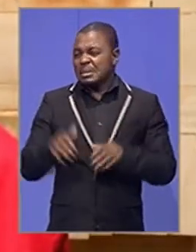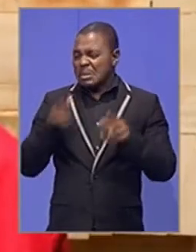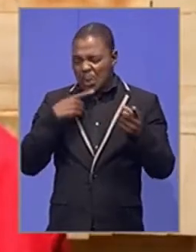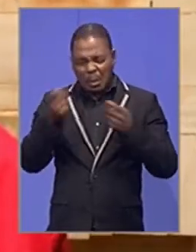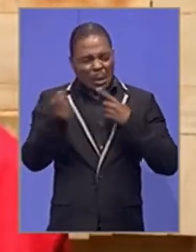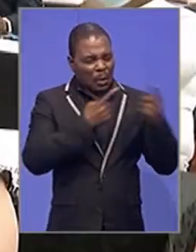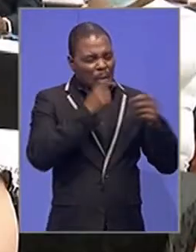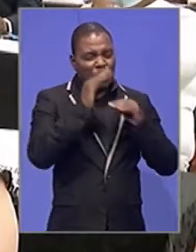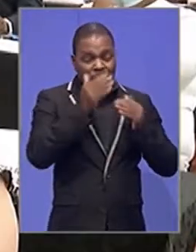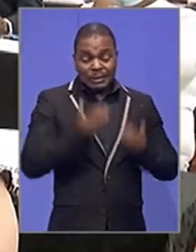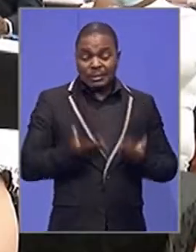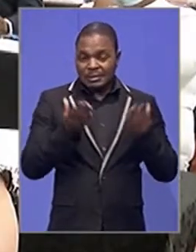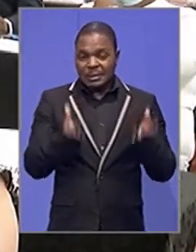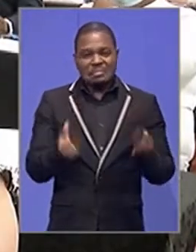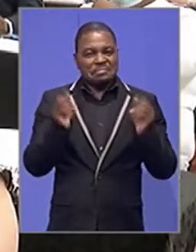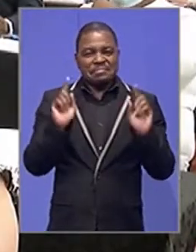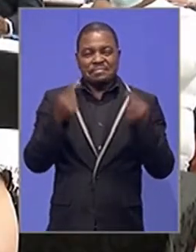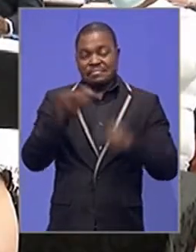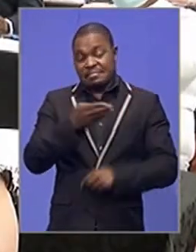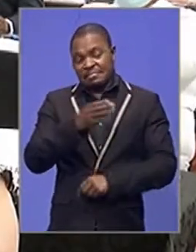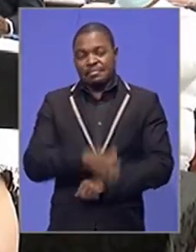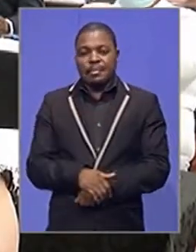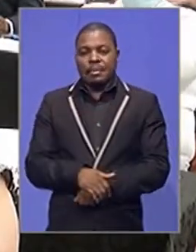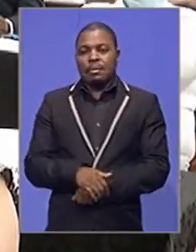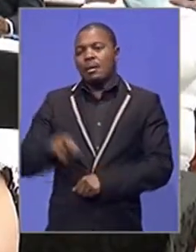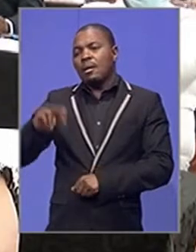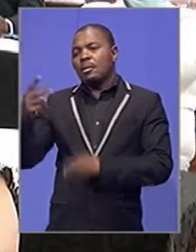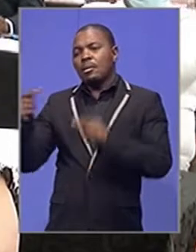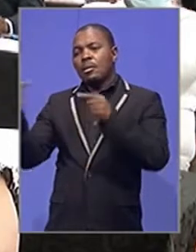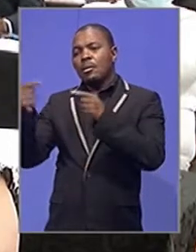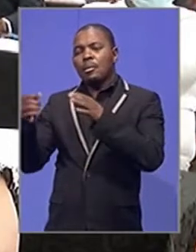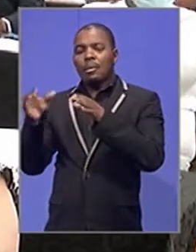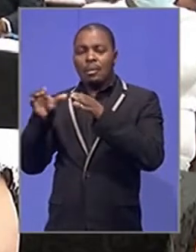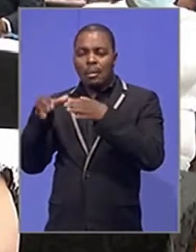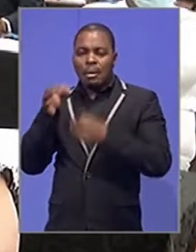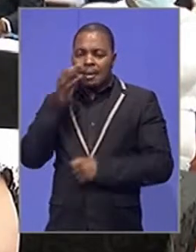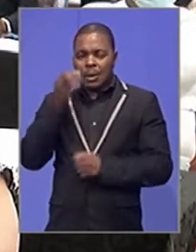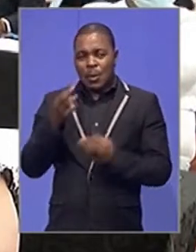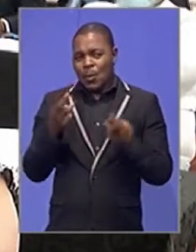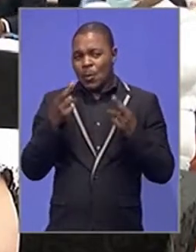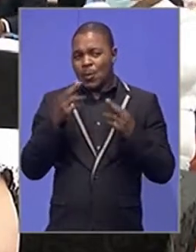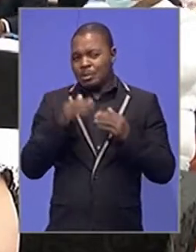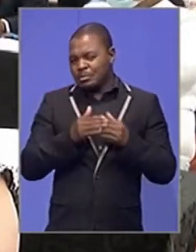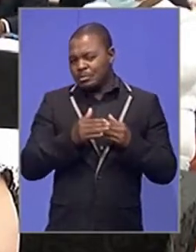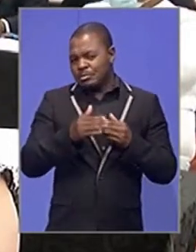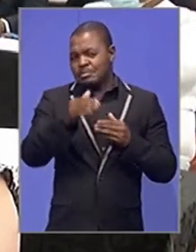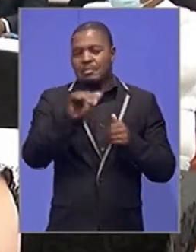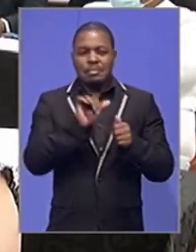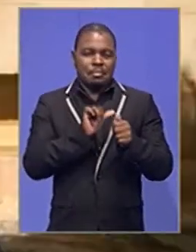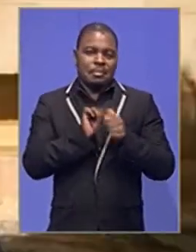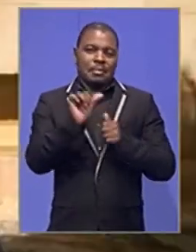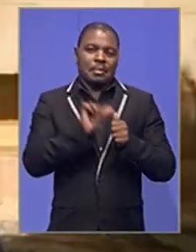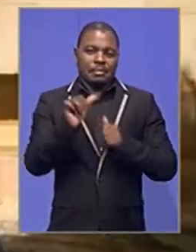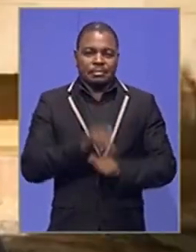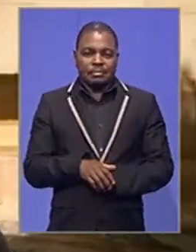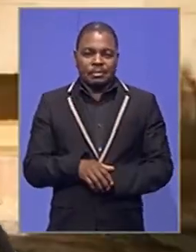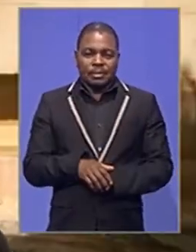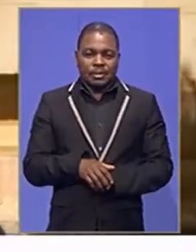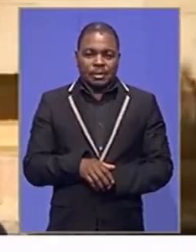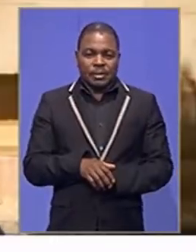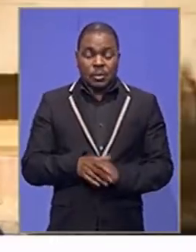gona go ba le service delivery. Makoko kganetšo a mangwe a kaile fa a na le tsholofelo gore maemo a tla tokafala. Re tshepa